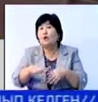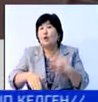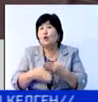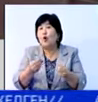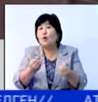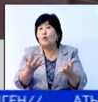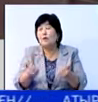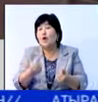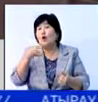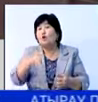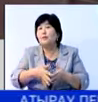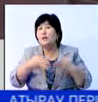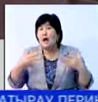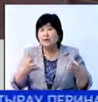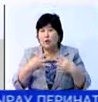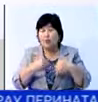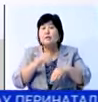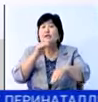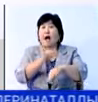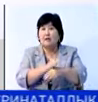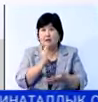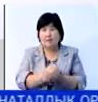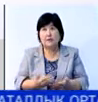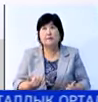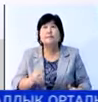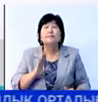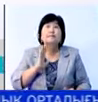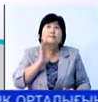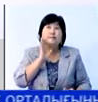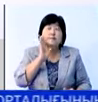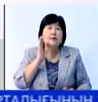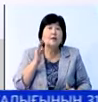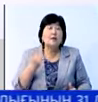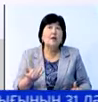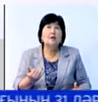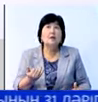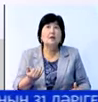алып отырған 3000-нан астам отбасы анықталыпты. Бүгін таңда осы